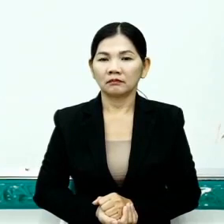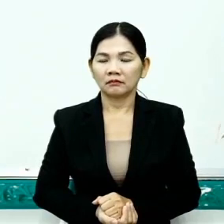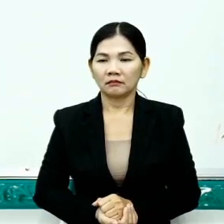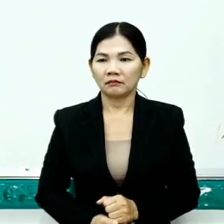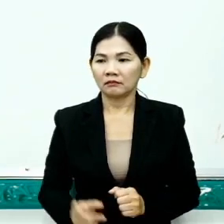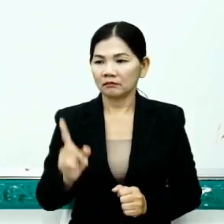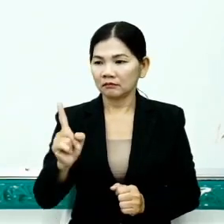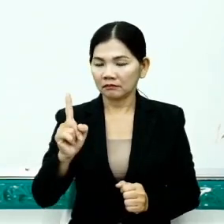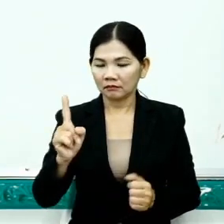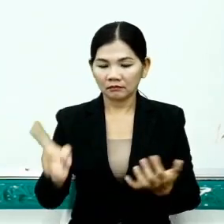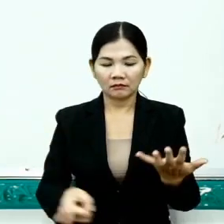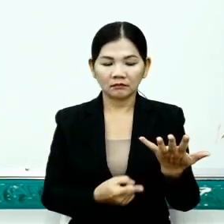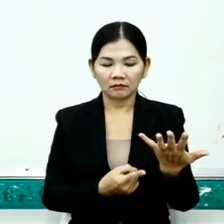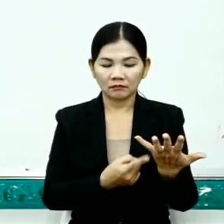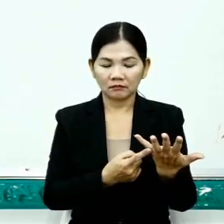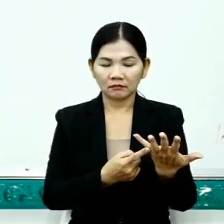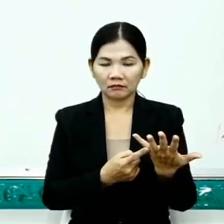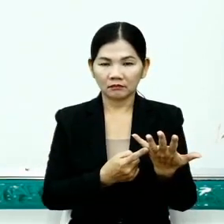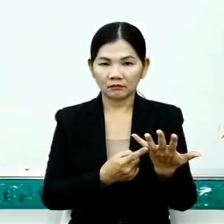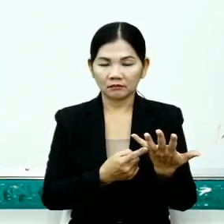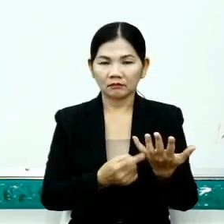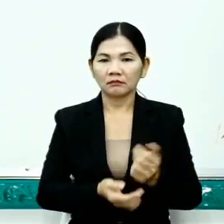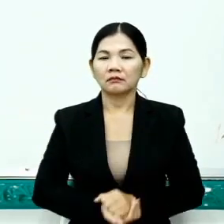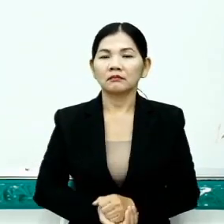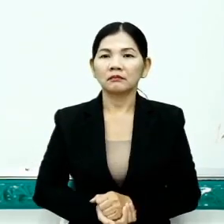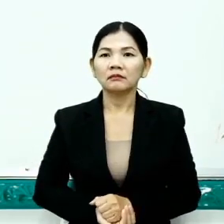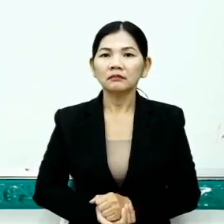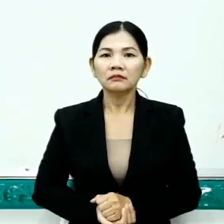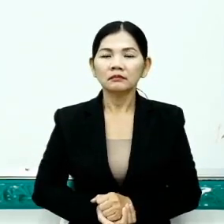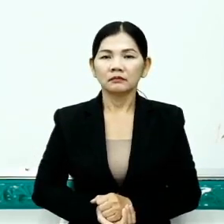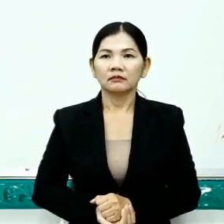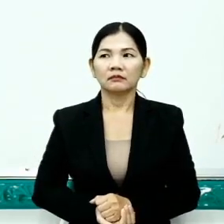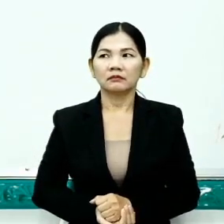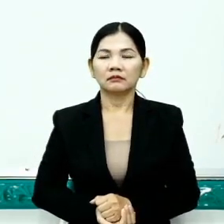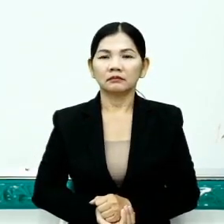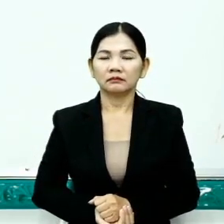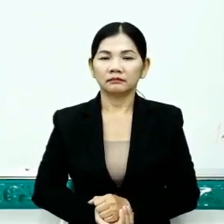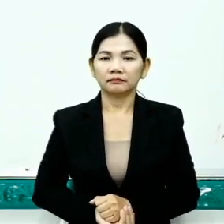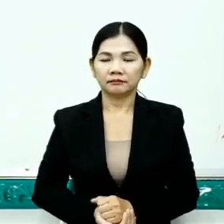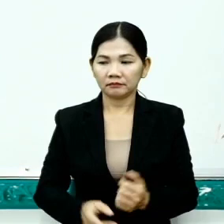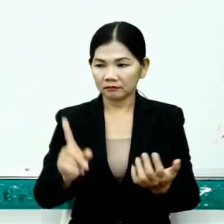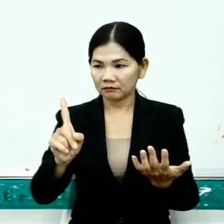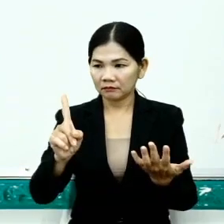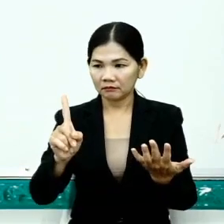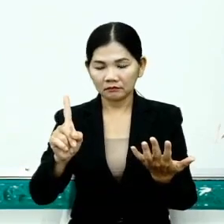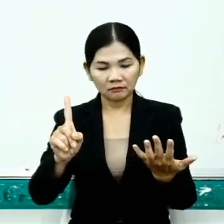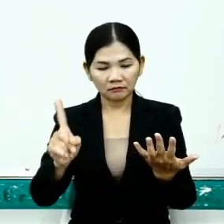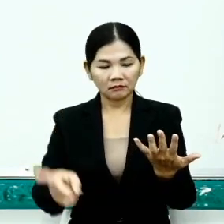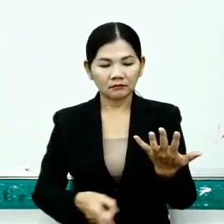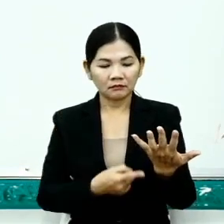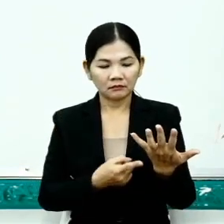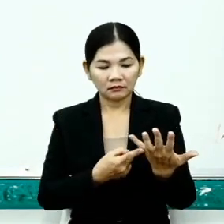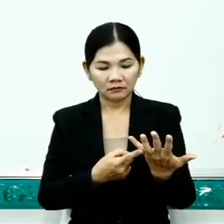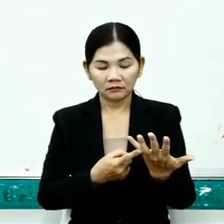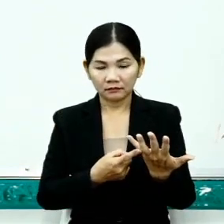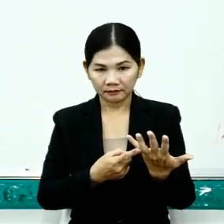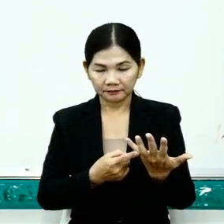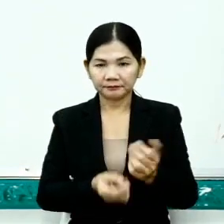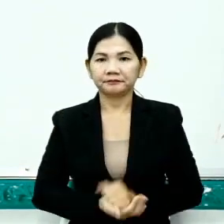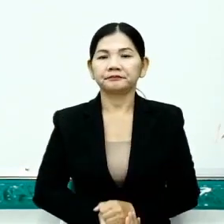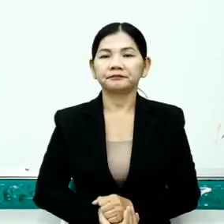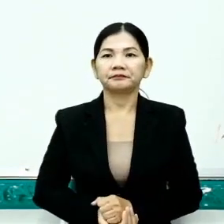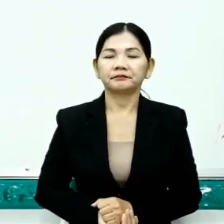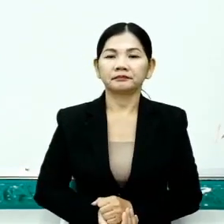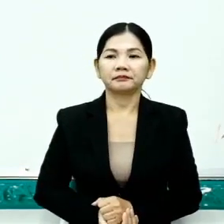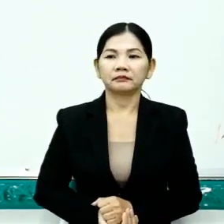គឺមានអក្សរផនិងស្រៈអែផែគឺមានអក្សរផនិង